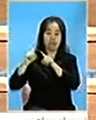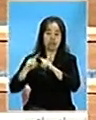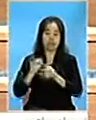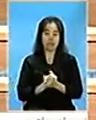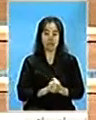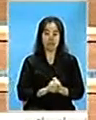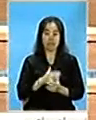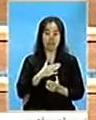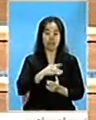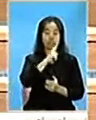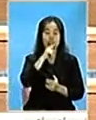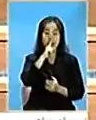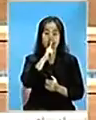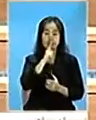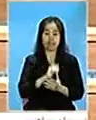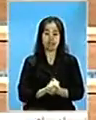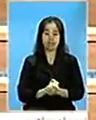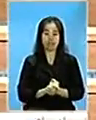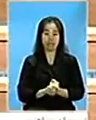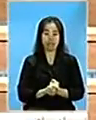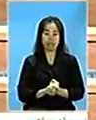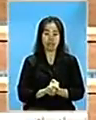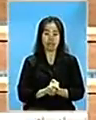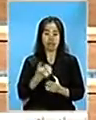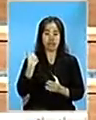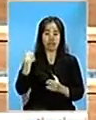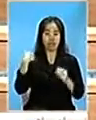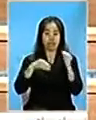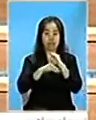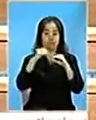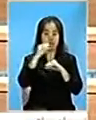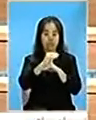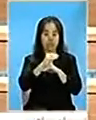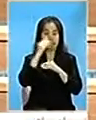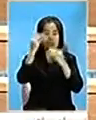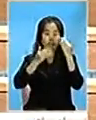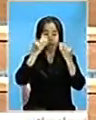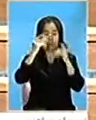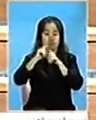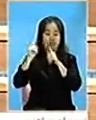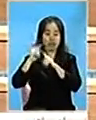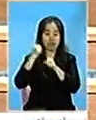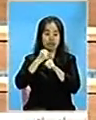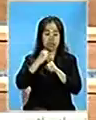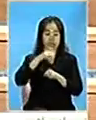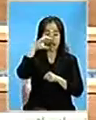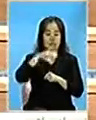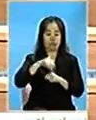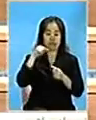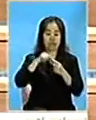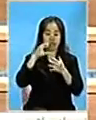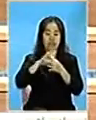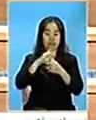ๆที่ท่านบอกว่าท่านได้มีโครงการกิจกรรมหน่วยงานที่นำแผนพัฒนาการเมืองไปสู่การป